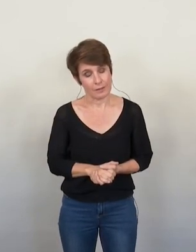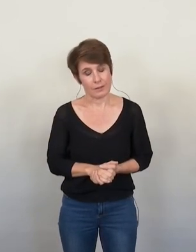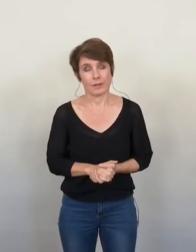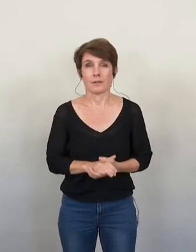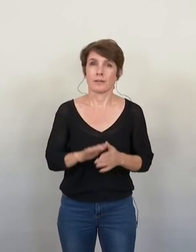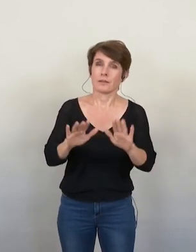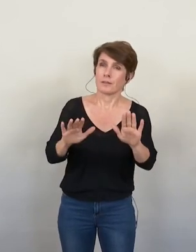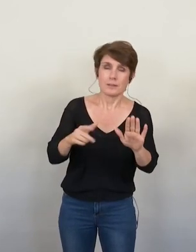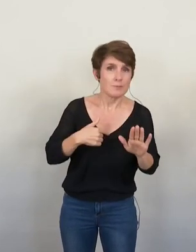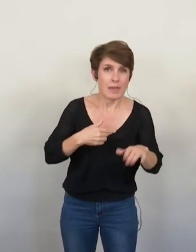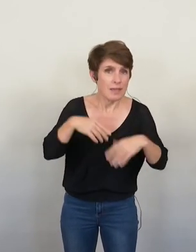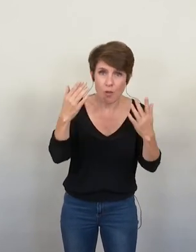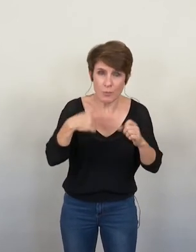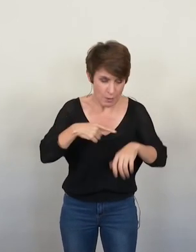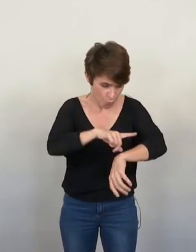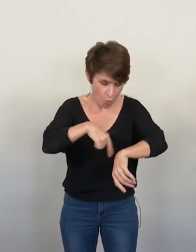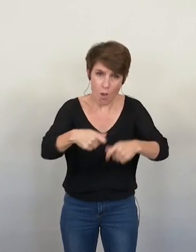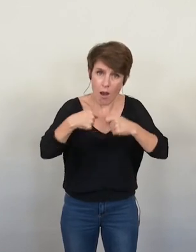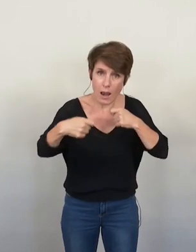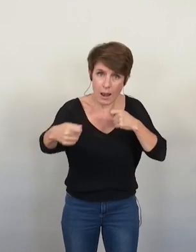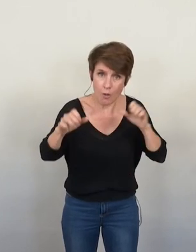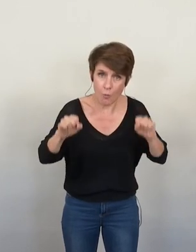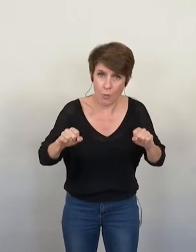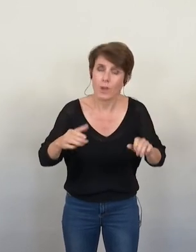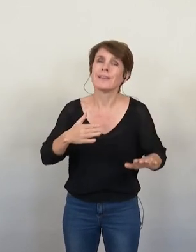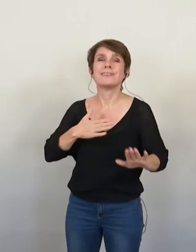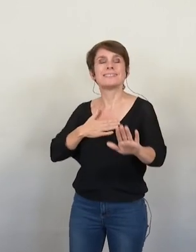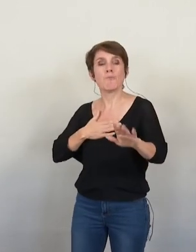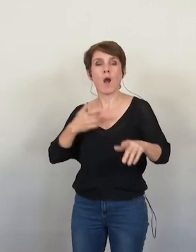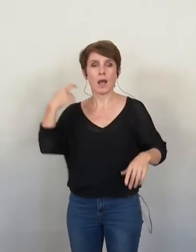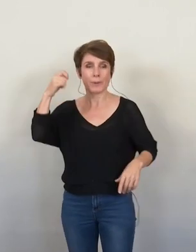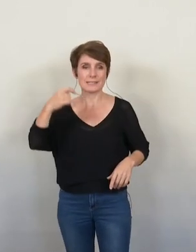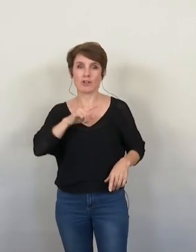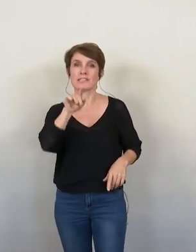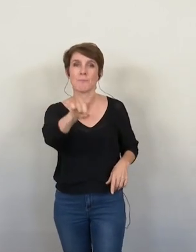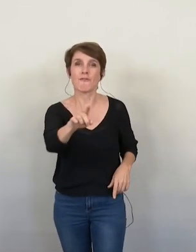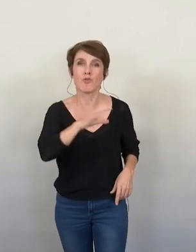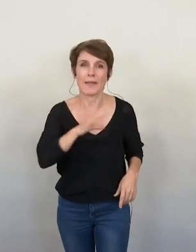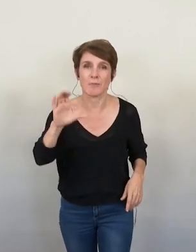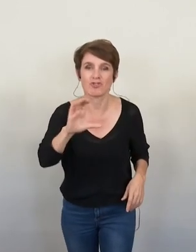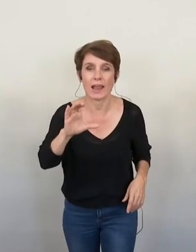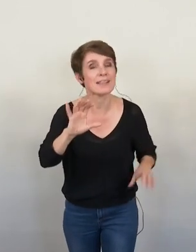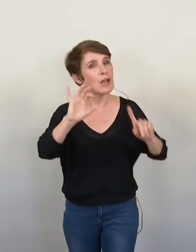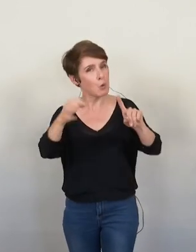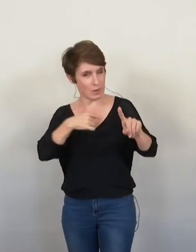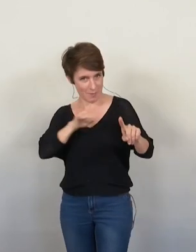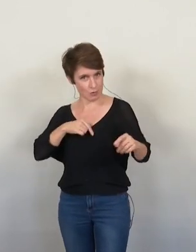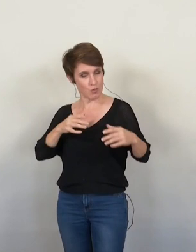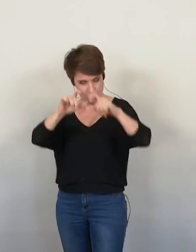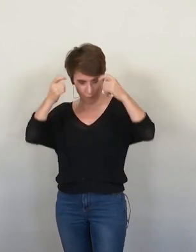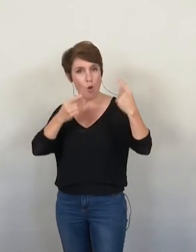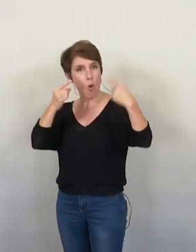passera le temps qu'il faut Monsieur le Maire en fait on a besoin de réponse c'est moi qui suis qui préside l'assemblée pas vous madame Chalas ben je suis bien d'accord mais nous on est vos oppositions et on a des questions à vous